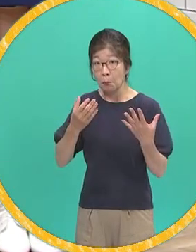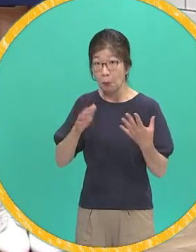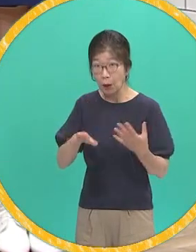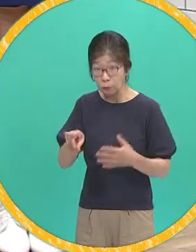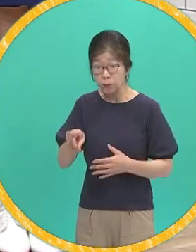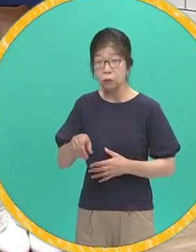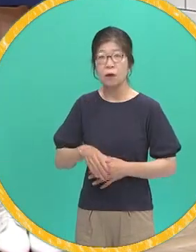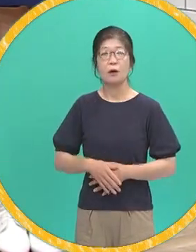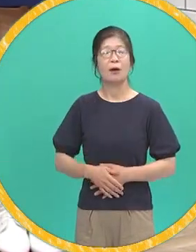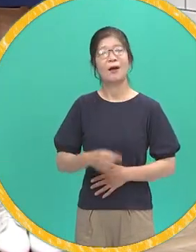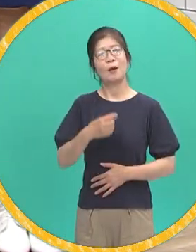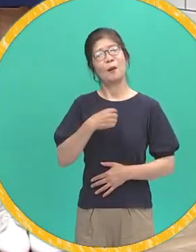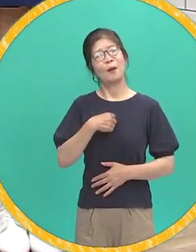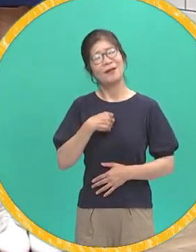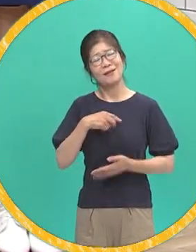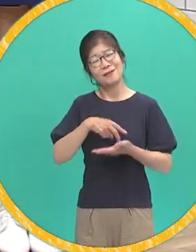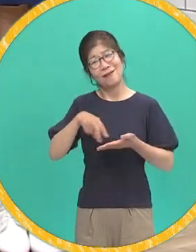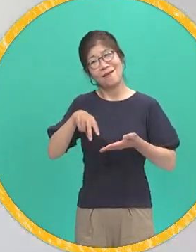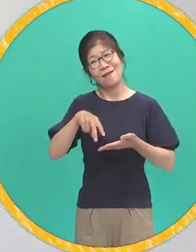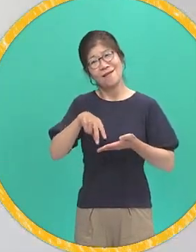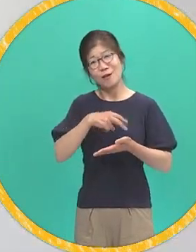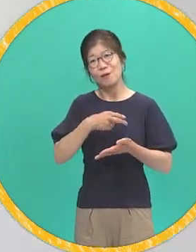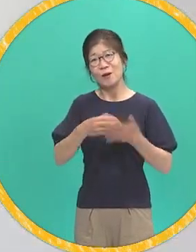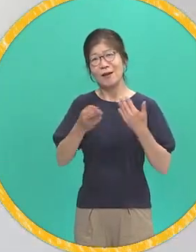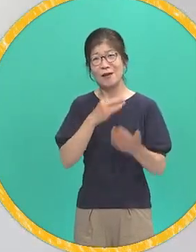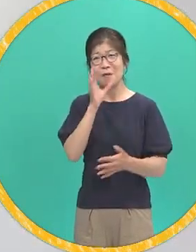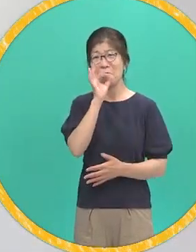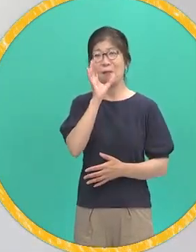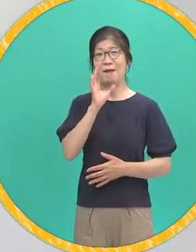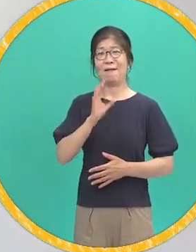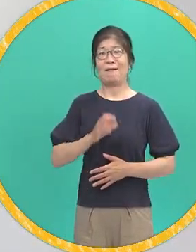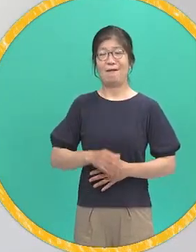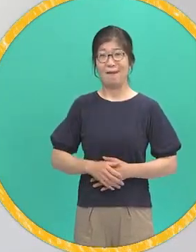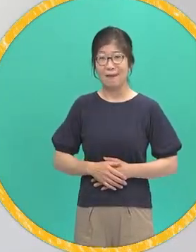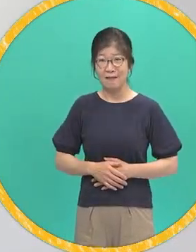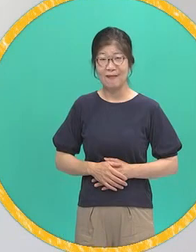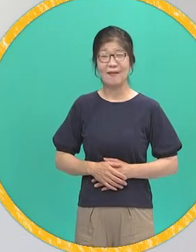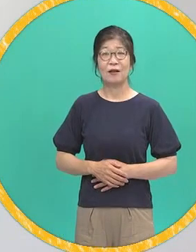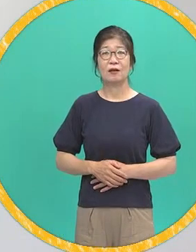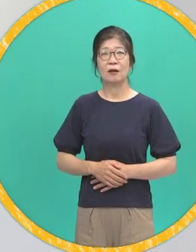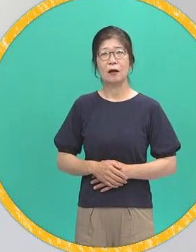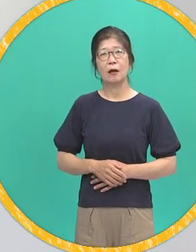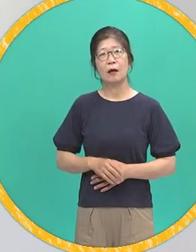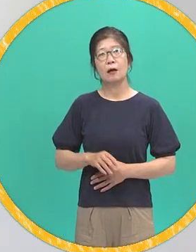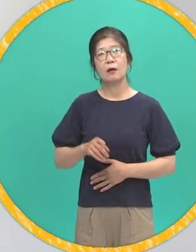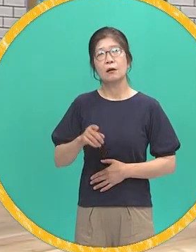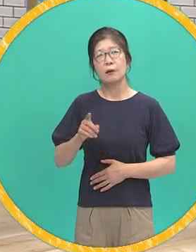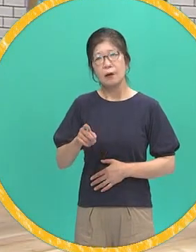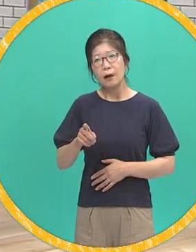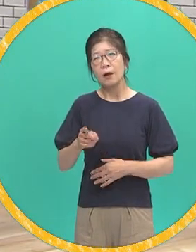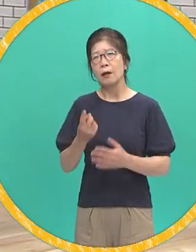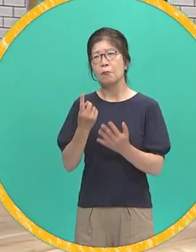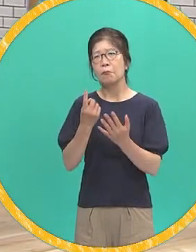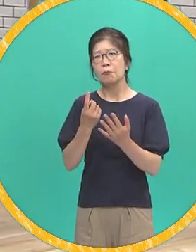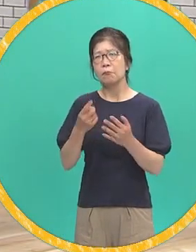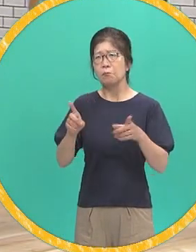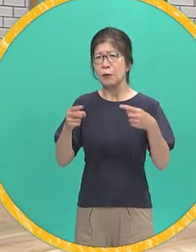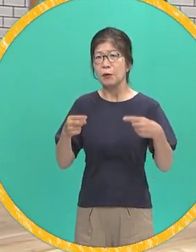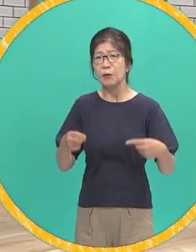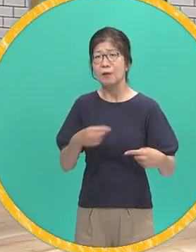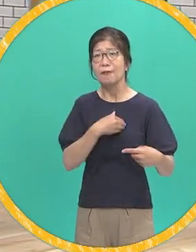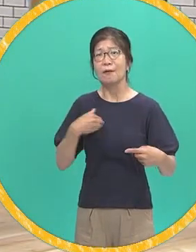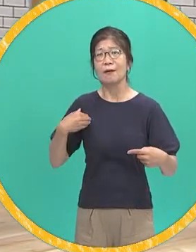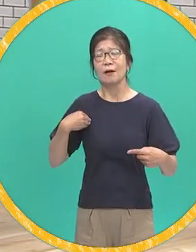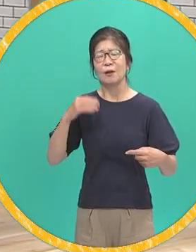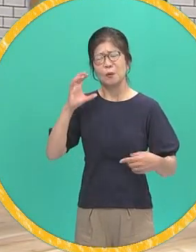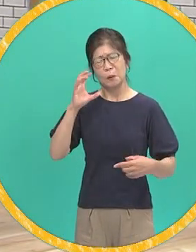私だけダンス未経験で初めてダンスをしましたそれでこんなに揃って本当にすごいな